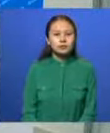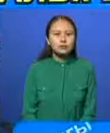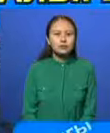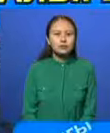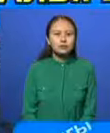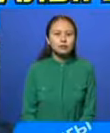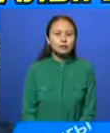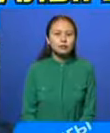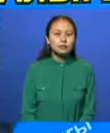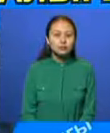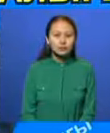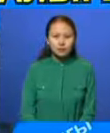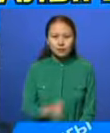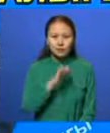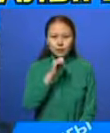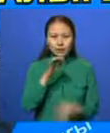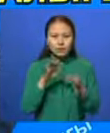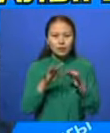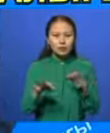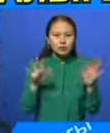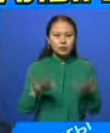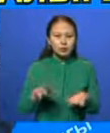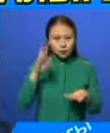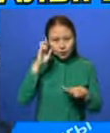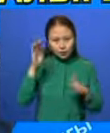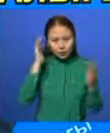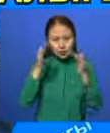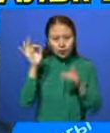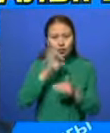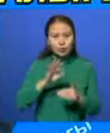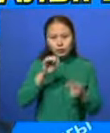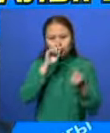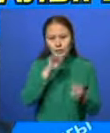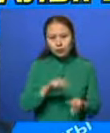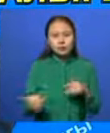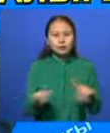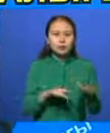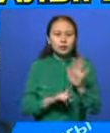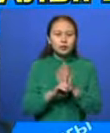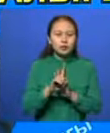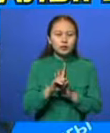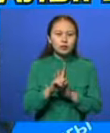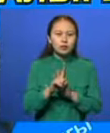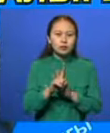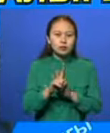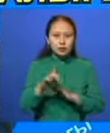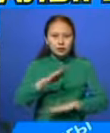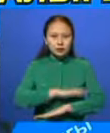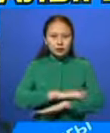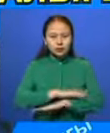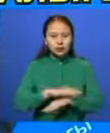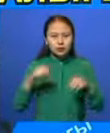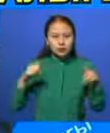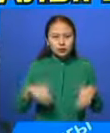Қостанай облысы бойынша мемлекеттік қызмет істері және сыбайлас жемқорлыққа қарсы іс-қимыл департаментінің жанындағы тәртіптік кеңестің